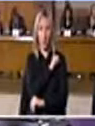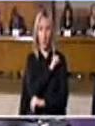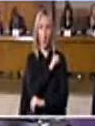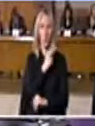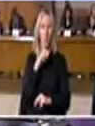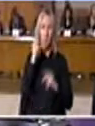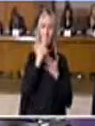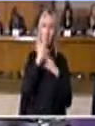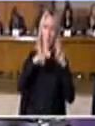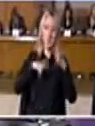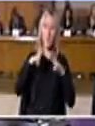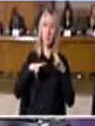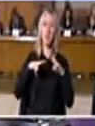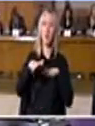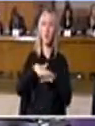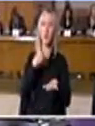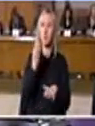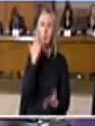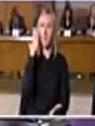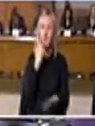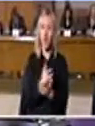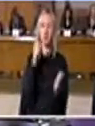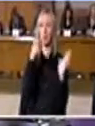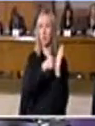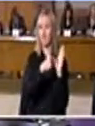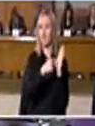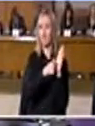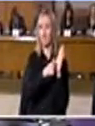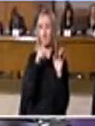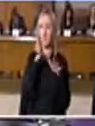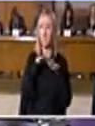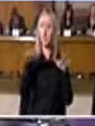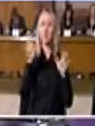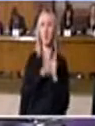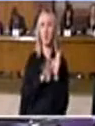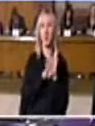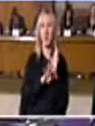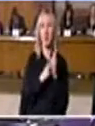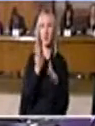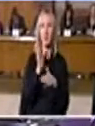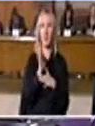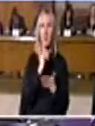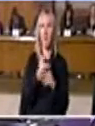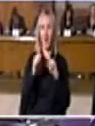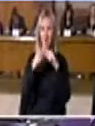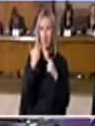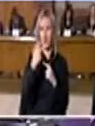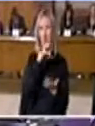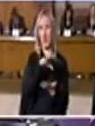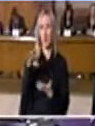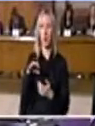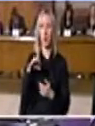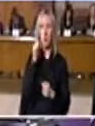je razmatrala Skupština Srbije upravo je skrenuo pažnju na raširenu diskriminaciju prema upravo ovim